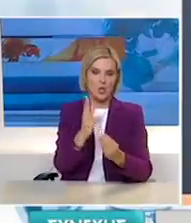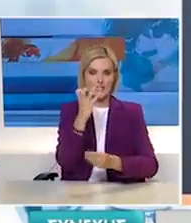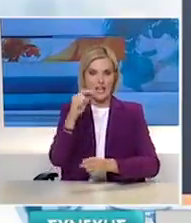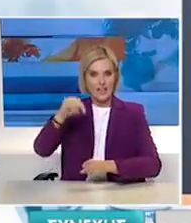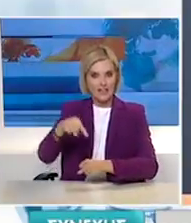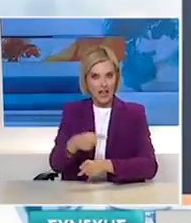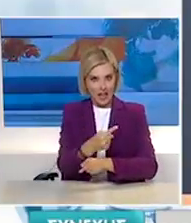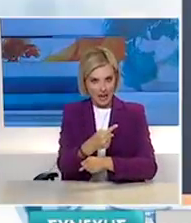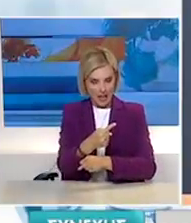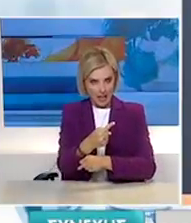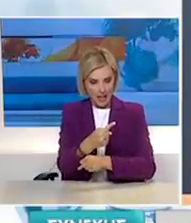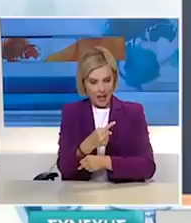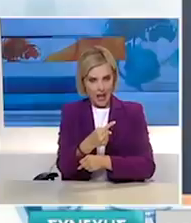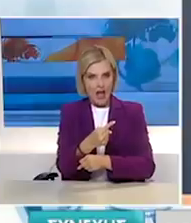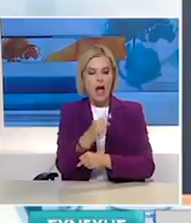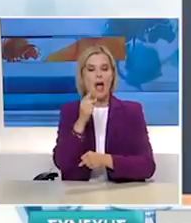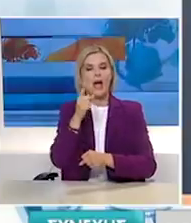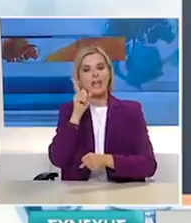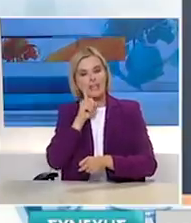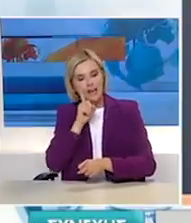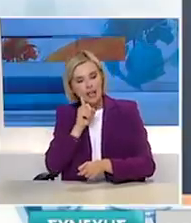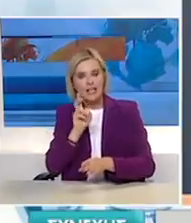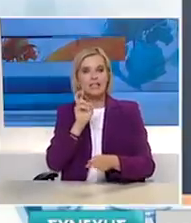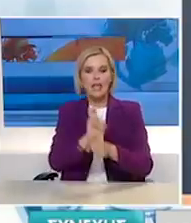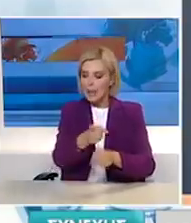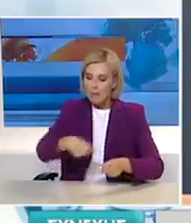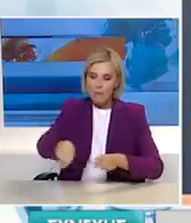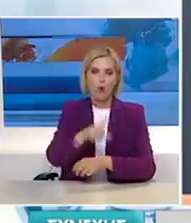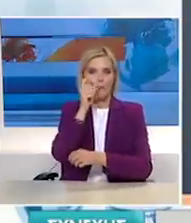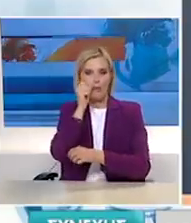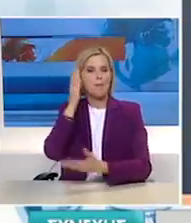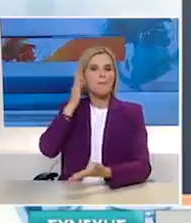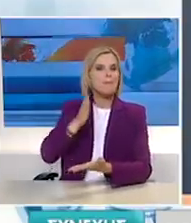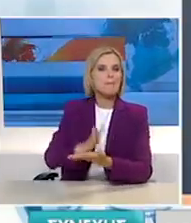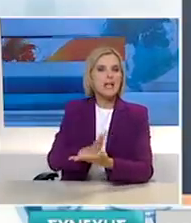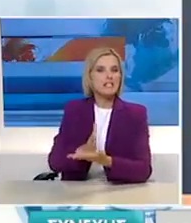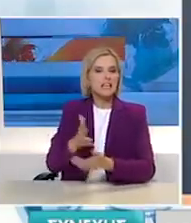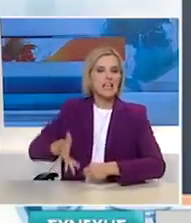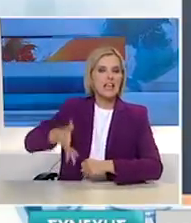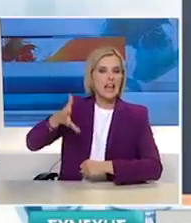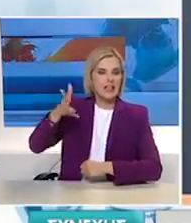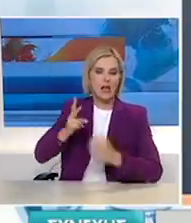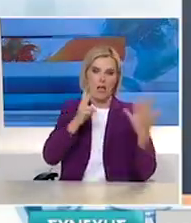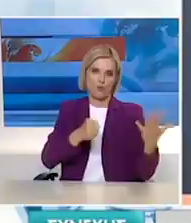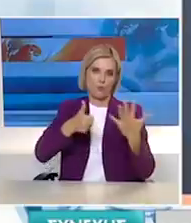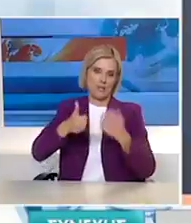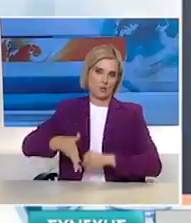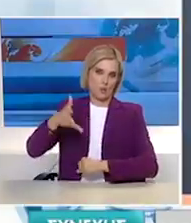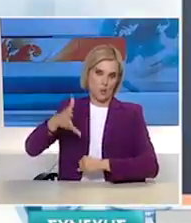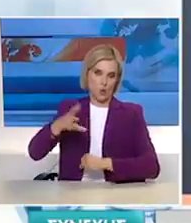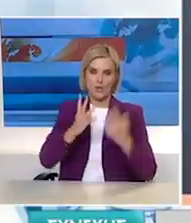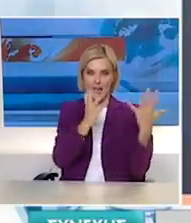το 29,2% ήταν γυναίκες και οι υπόλοιποι άνδρες. Η διάμεση ηλικία των θανόντων συμπολιτών μας ήταν τα 76 έτη.